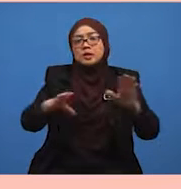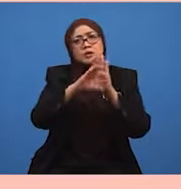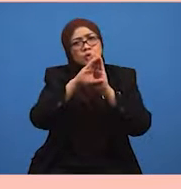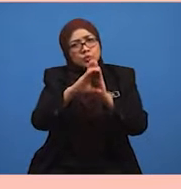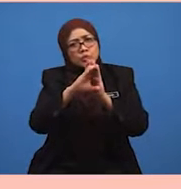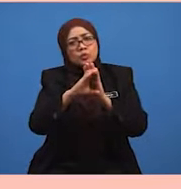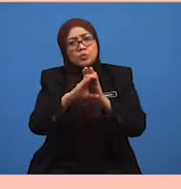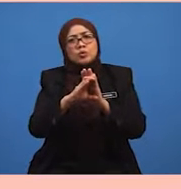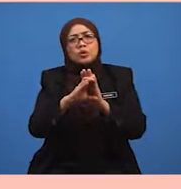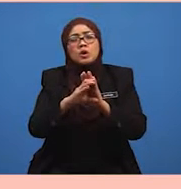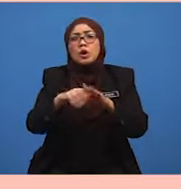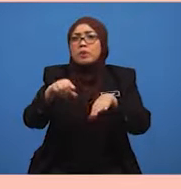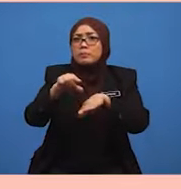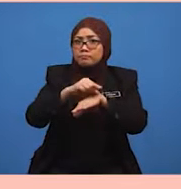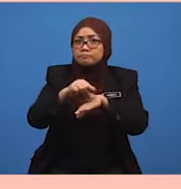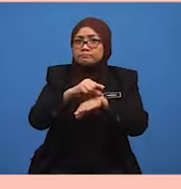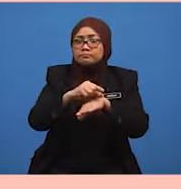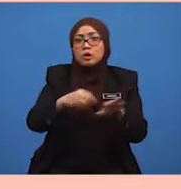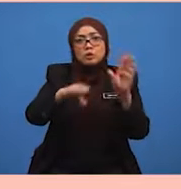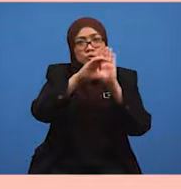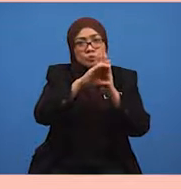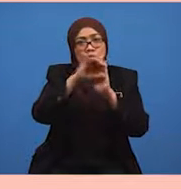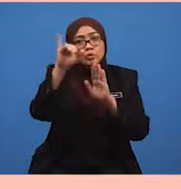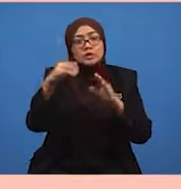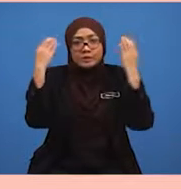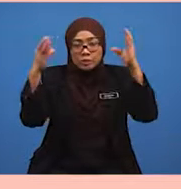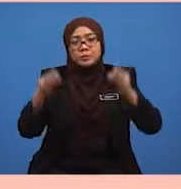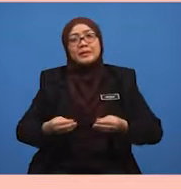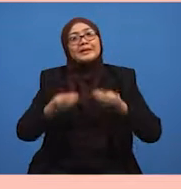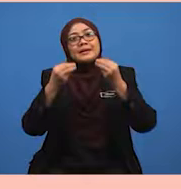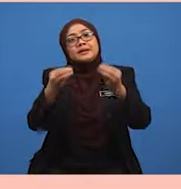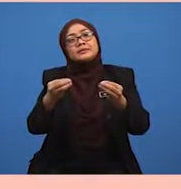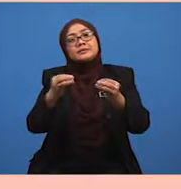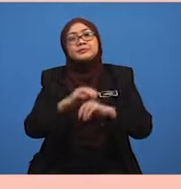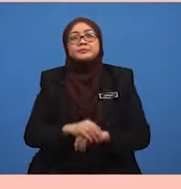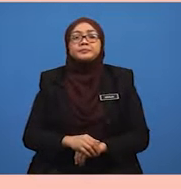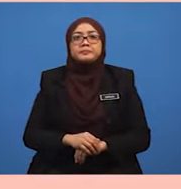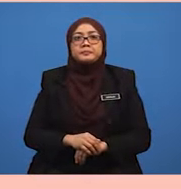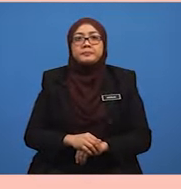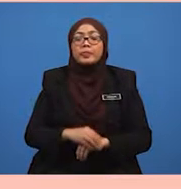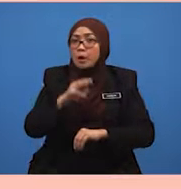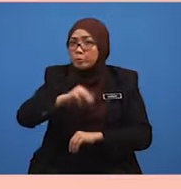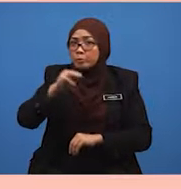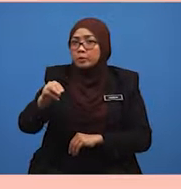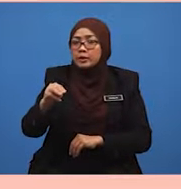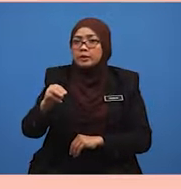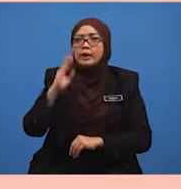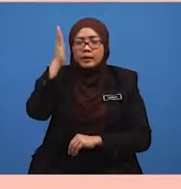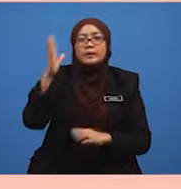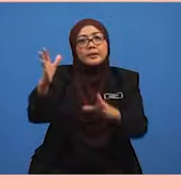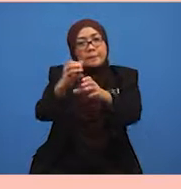ringkas melalui contoh-contoh yang telah saya sediakan. Selain itu, murid juga akan